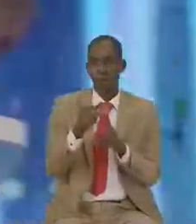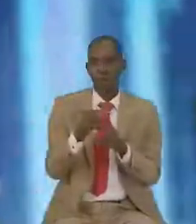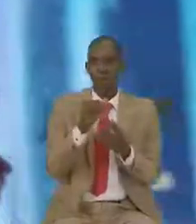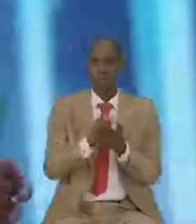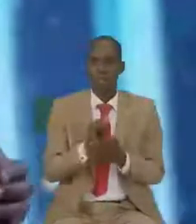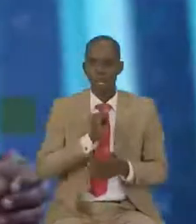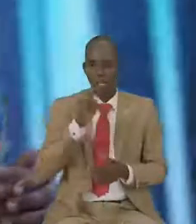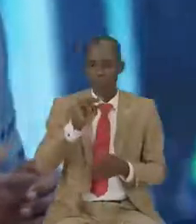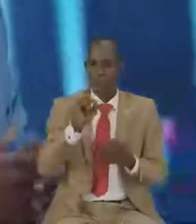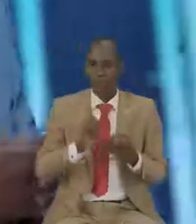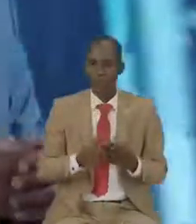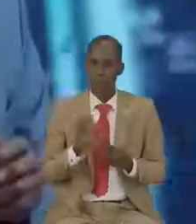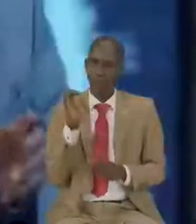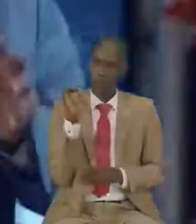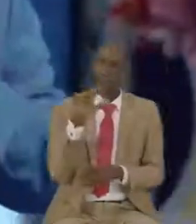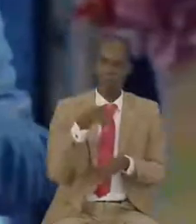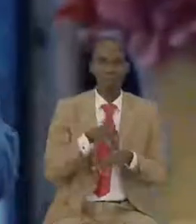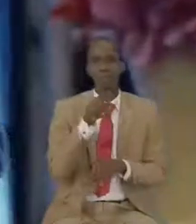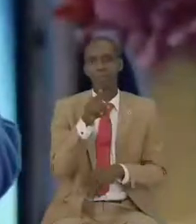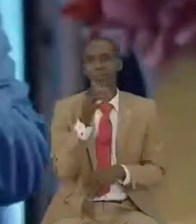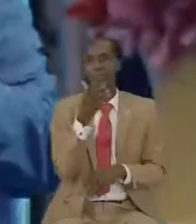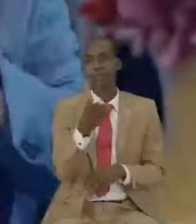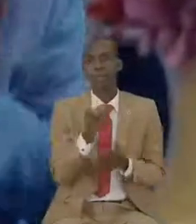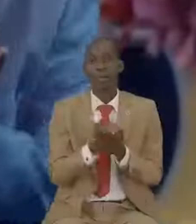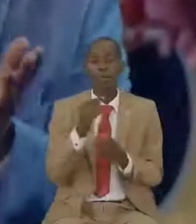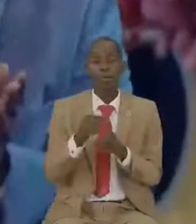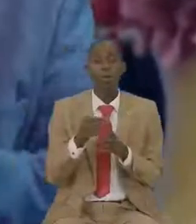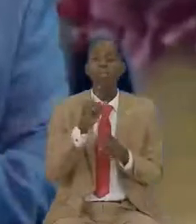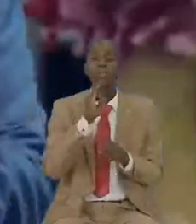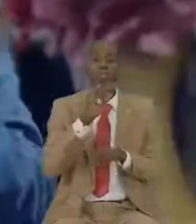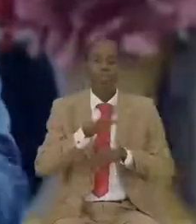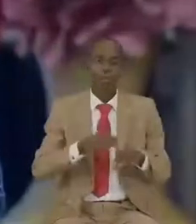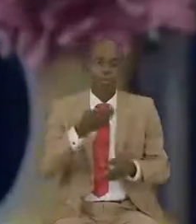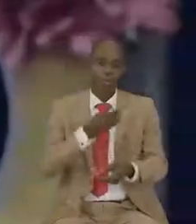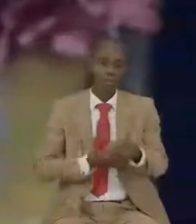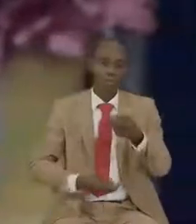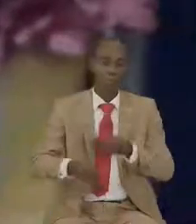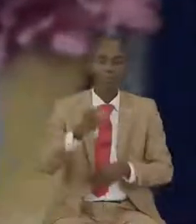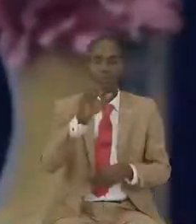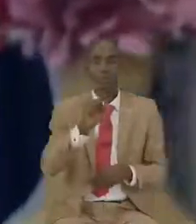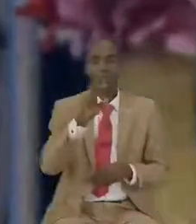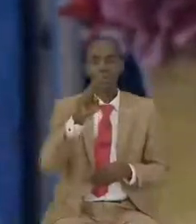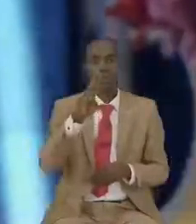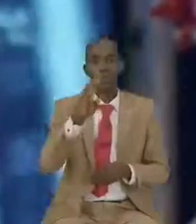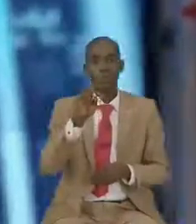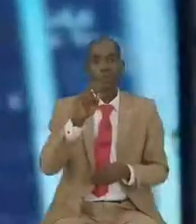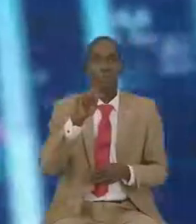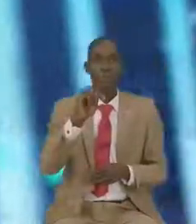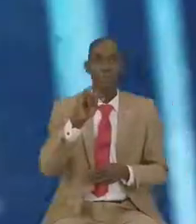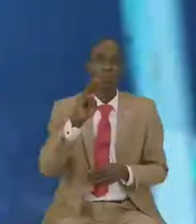péché. Il y a un mot que je dois vous dire, c'est le mot